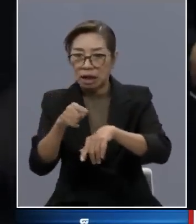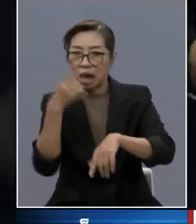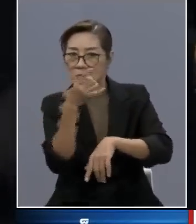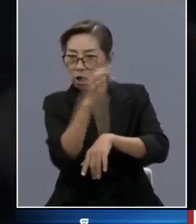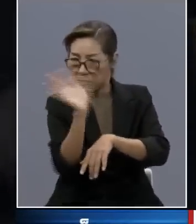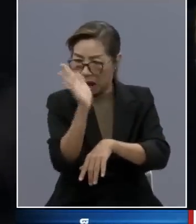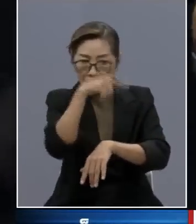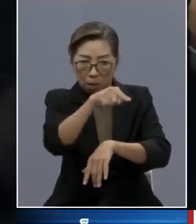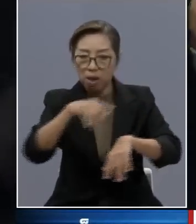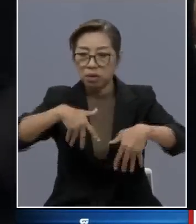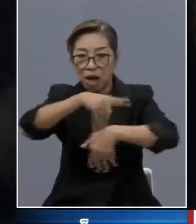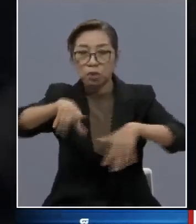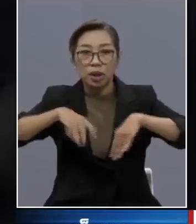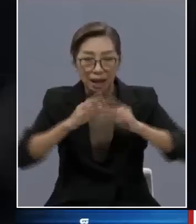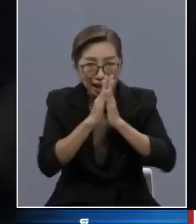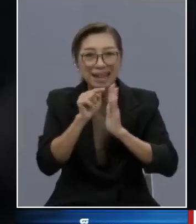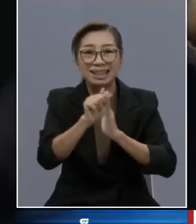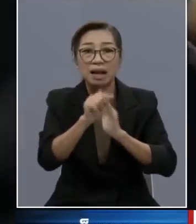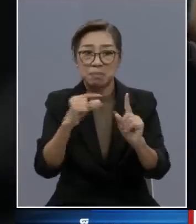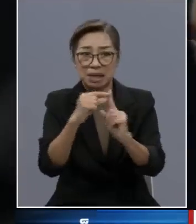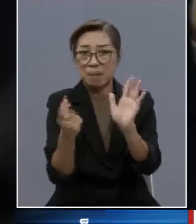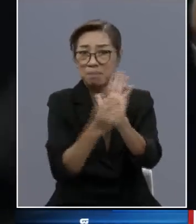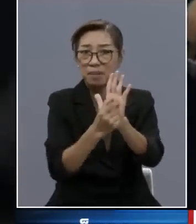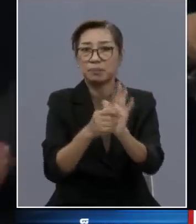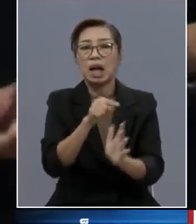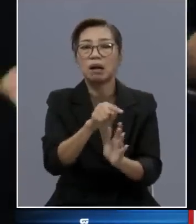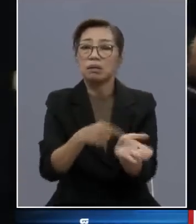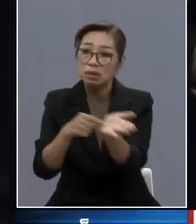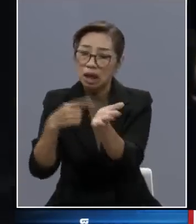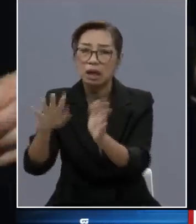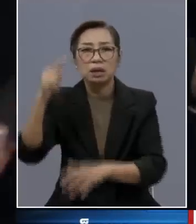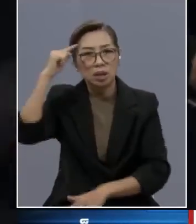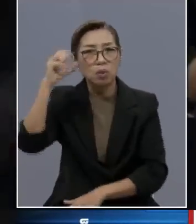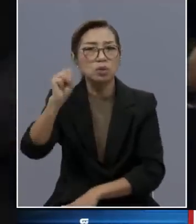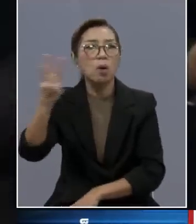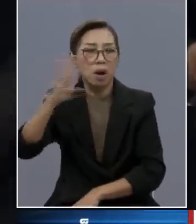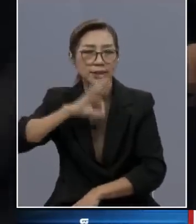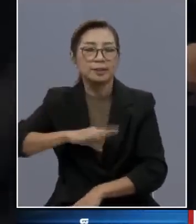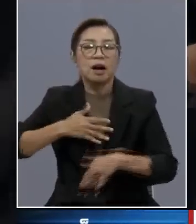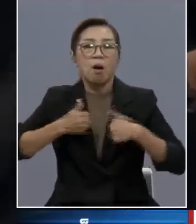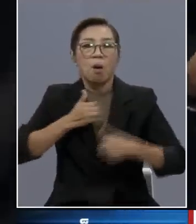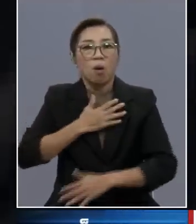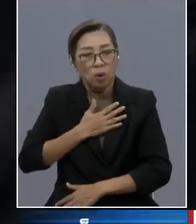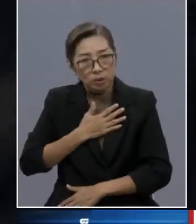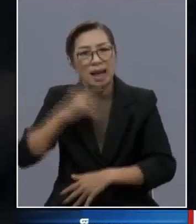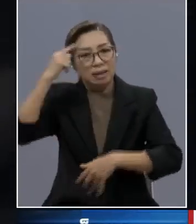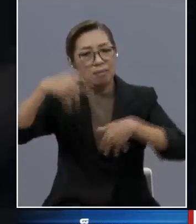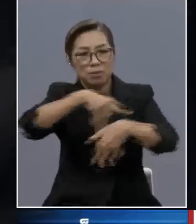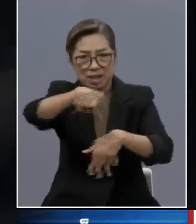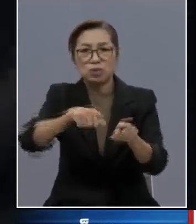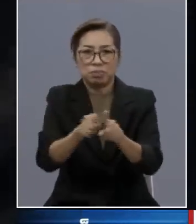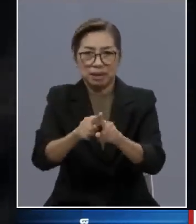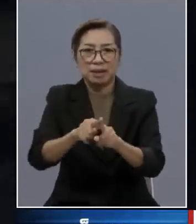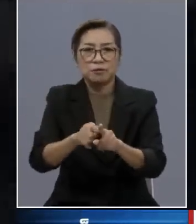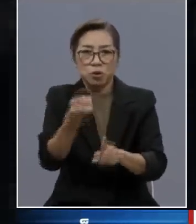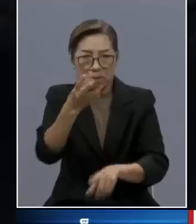ตริย์ก็น่าจะทำให้วุฒิสภาสบายใจมากขึ้นรวมถึงพี่น้องประชาชนจำนวนมากนะครับเพราะฉะนั้นนี้ก็ยืนยันอีกครั้ง